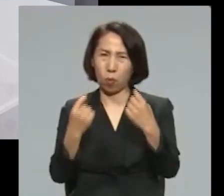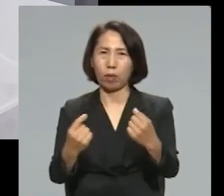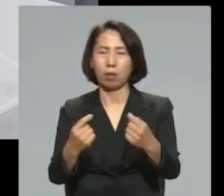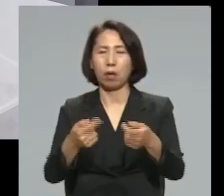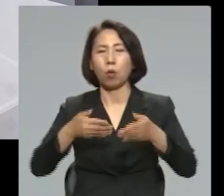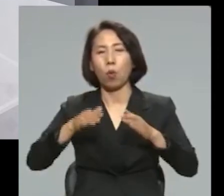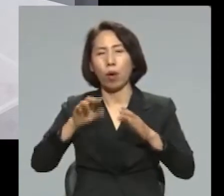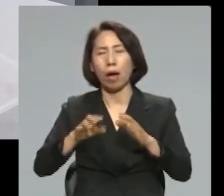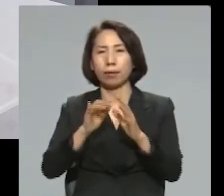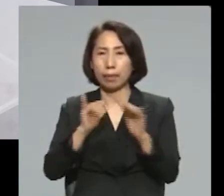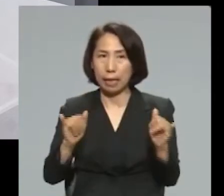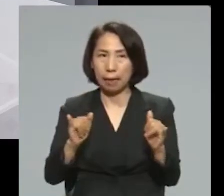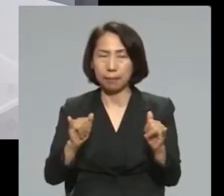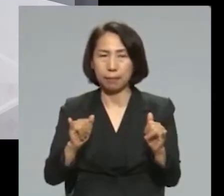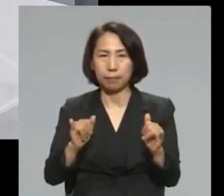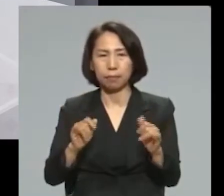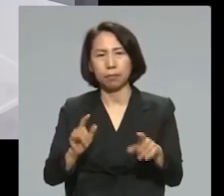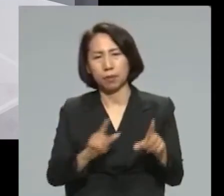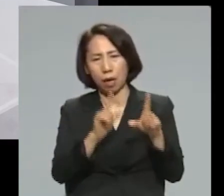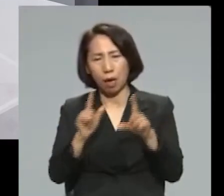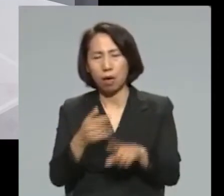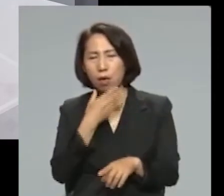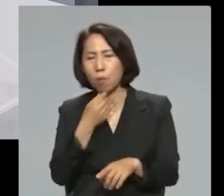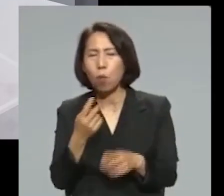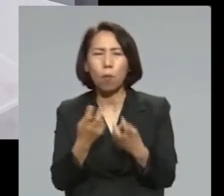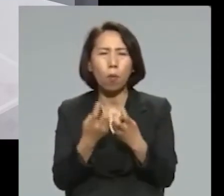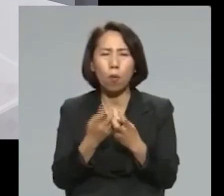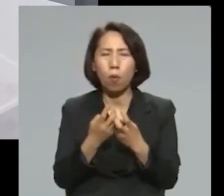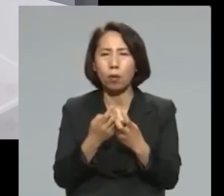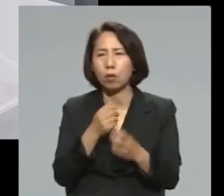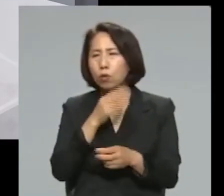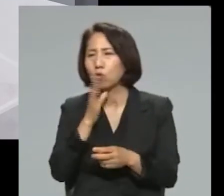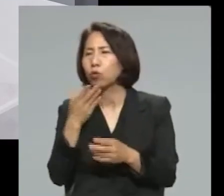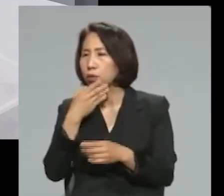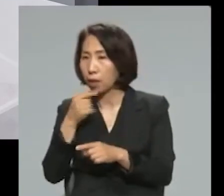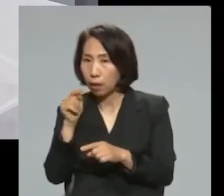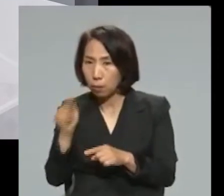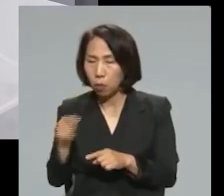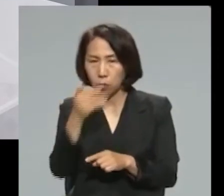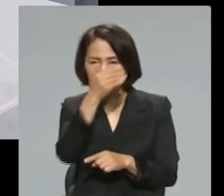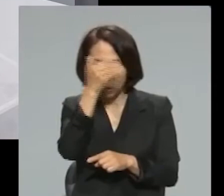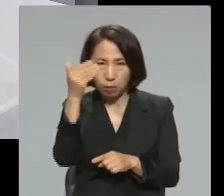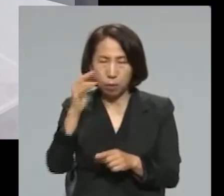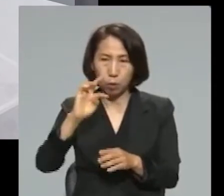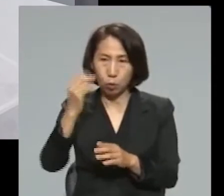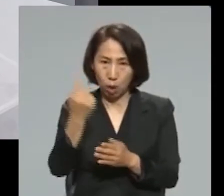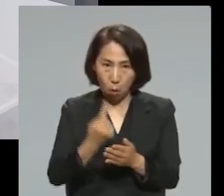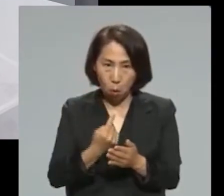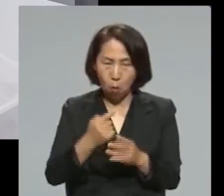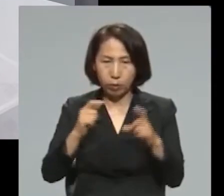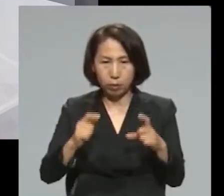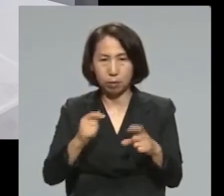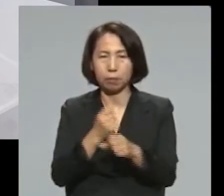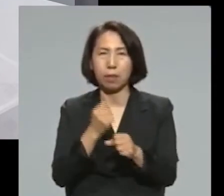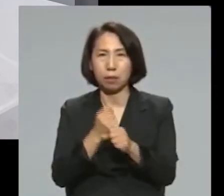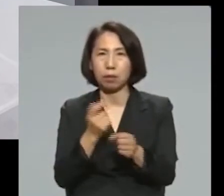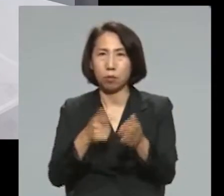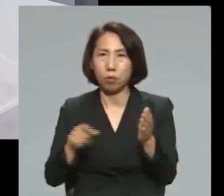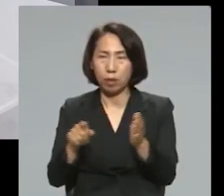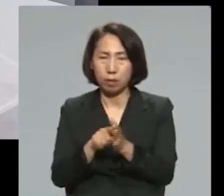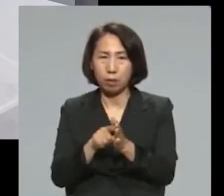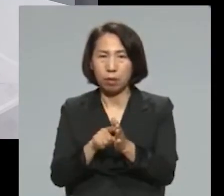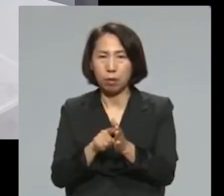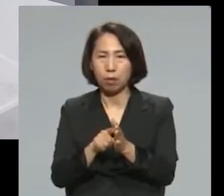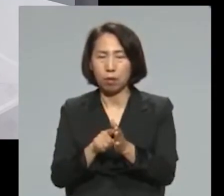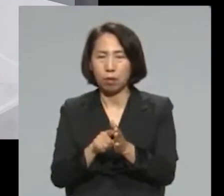고장 사람들이 잘 사는 길을 위해 노인이 행복하고 젊은이가 돌아오는 지역을 만들기 위해 뛰고